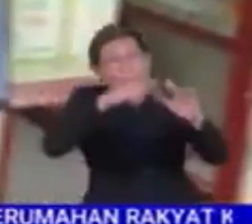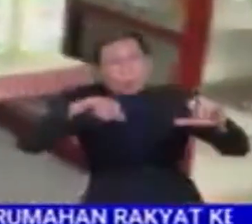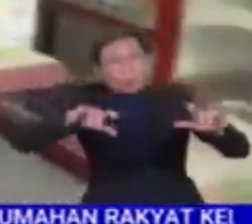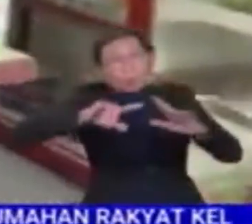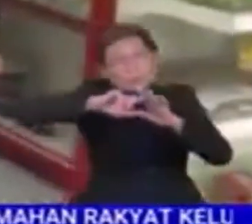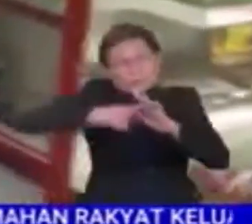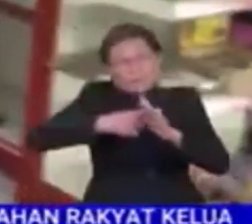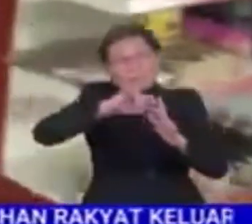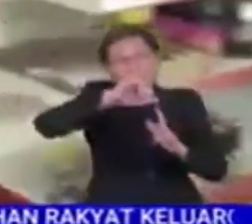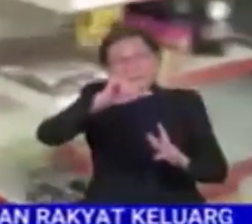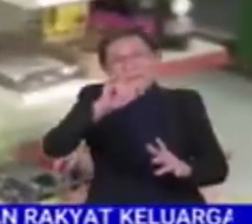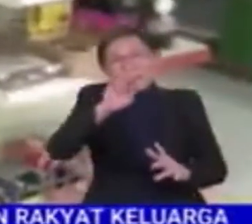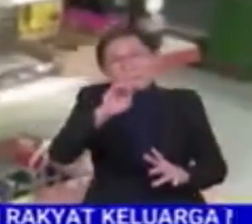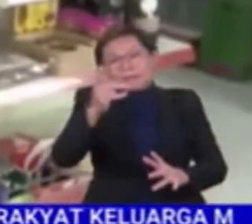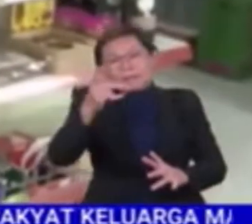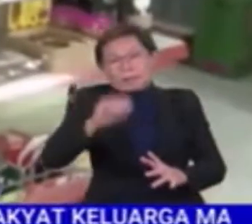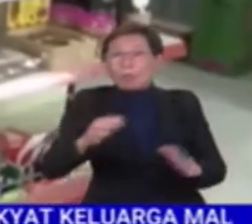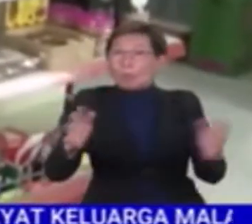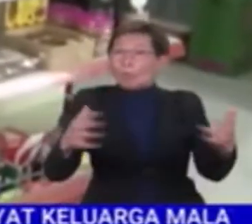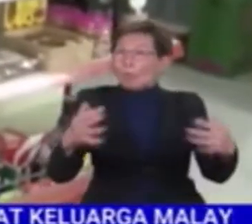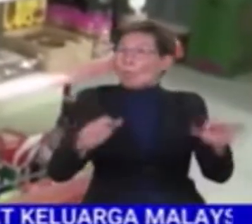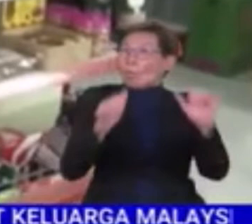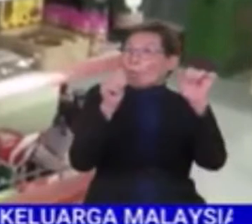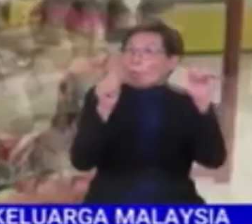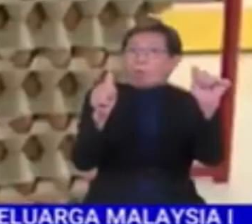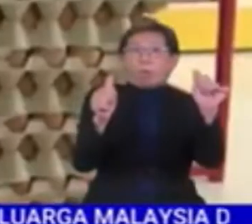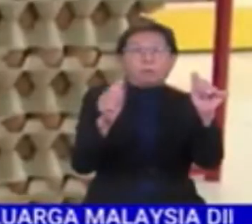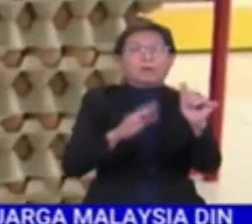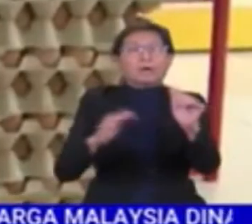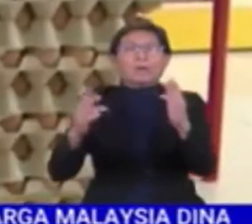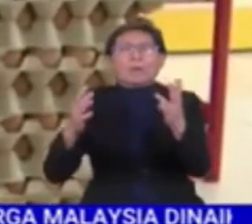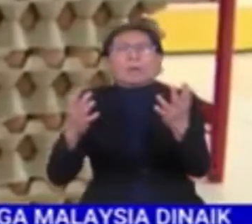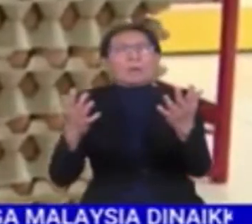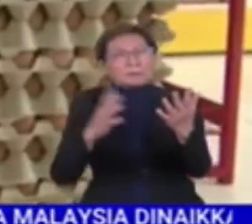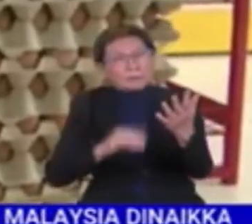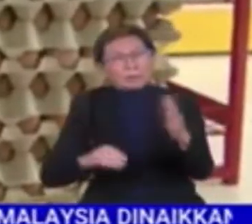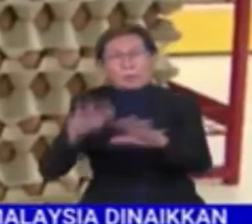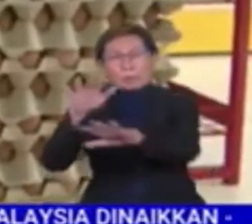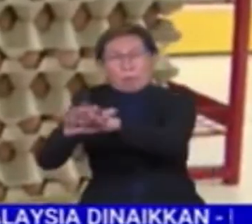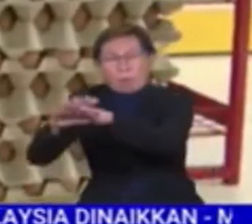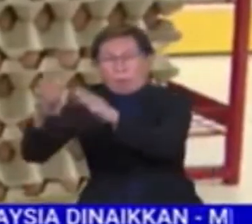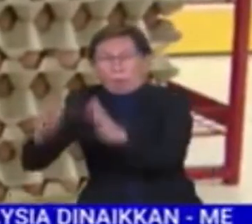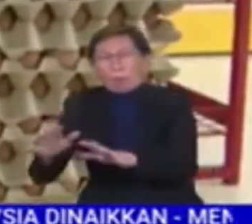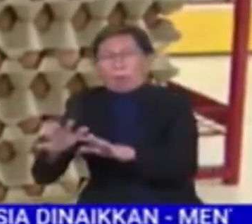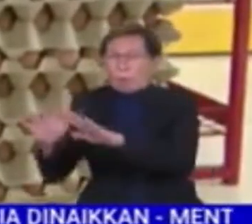JMKM. Ia menerima sambutan menggalakkan, malah dinanti-nantikan orang ramai.